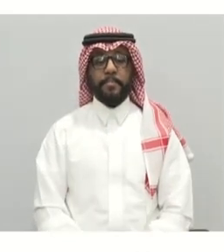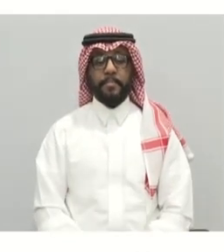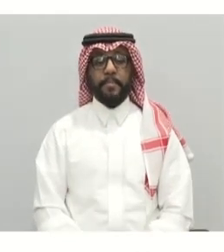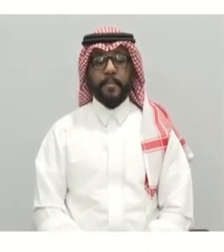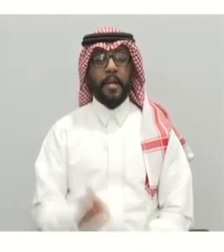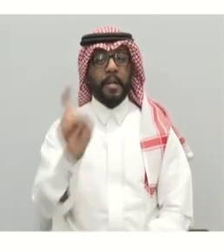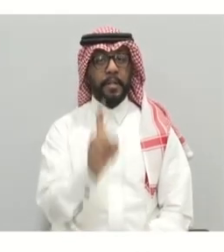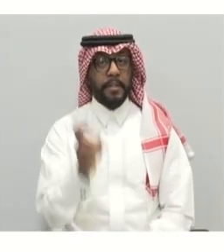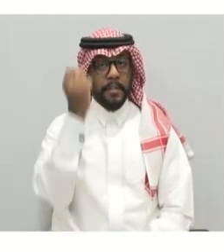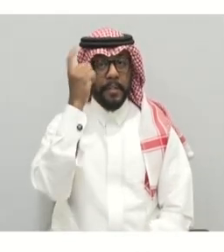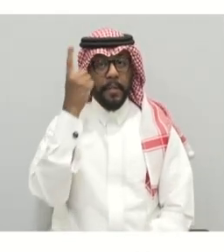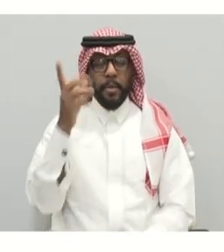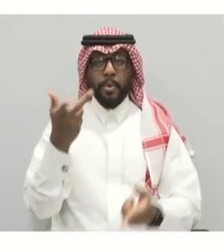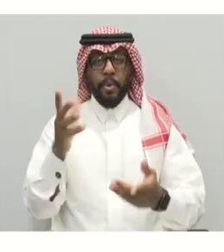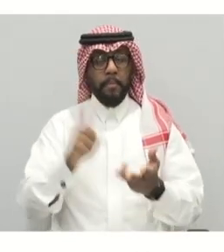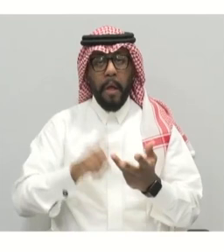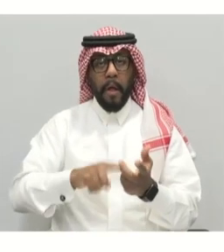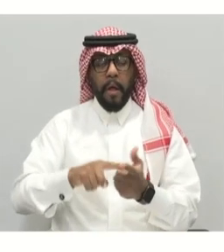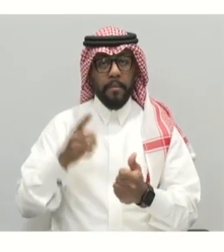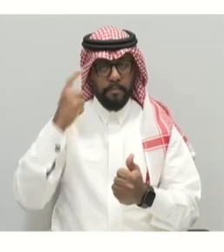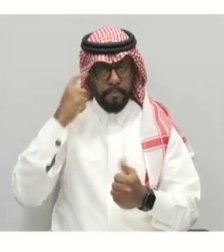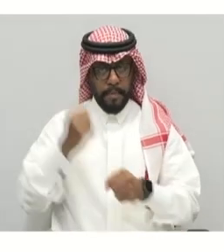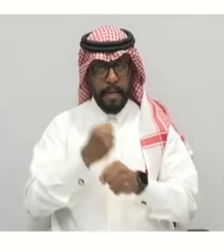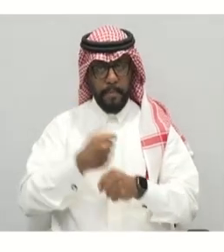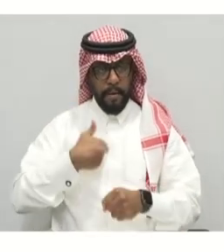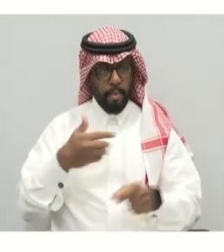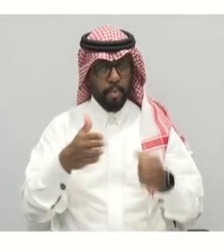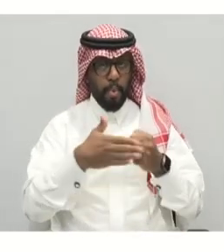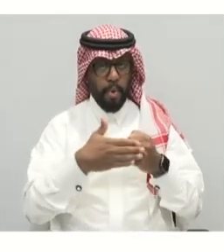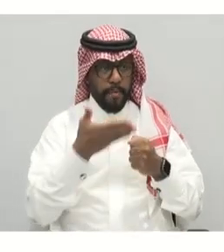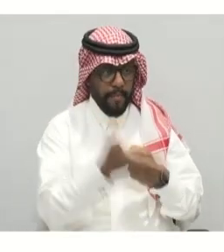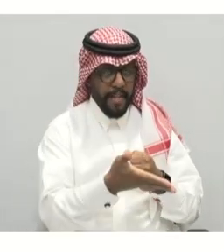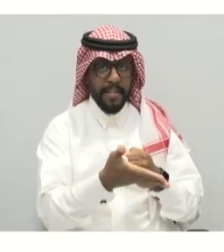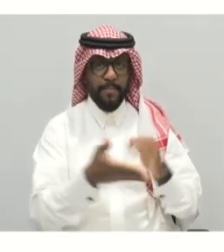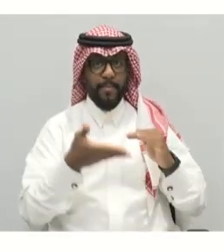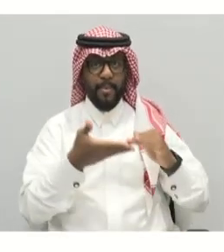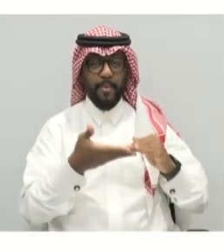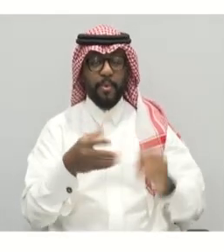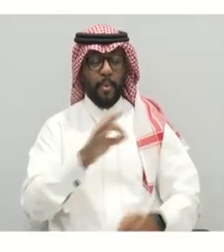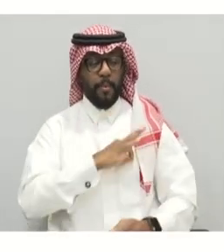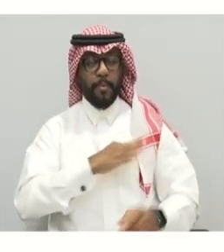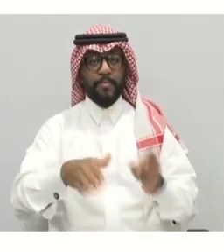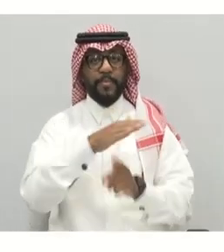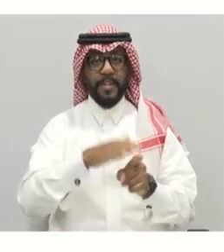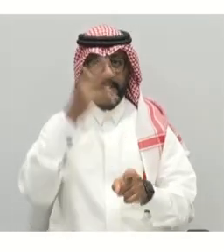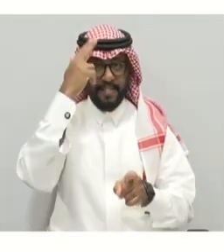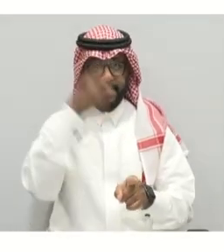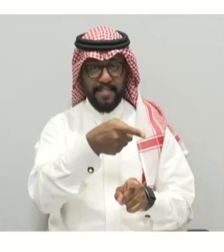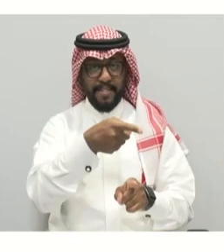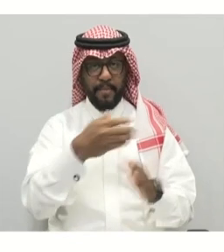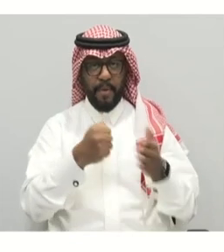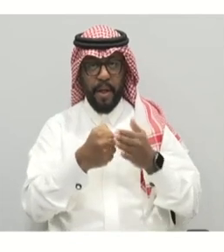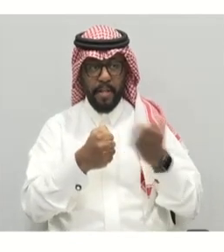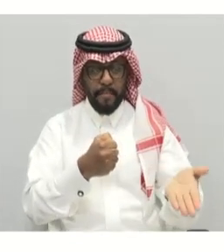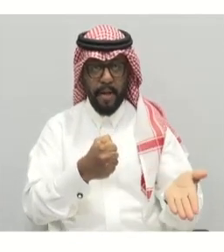اذكر واذكري دور المواطن الصالح في خدمه وطنه نجيب على هذا السؤال طلابي وطالبات حتى نتمكن من فتح